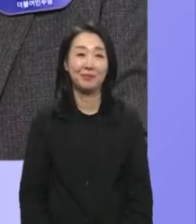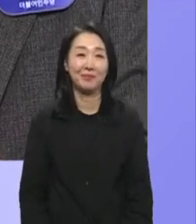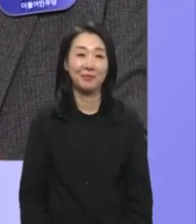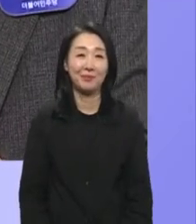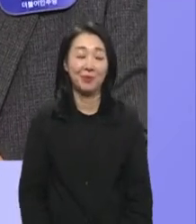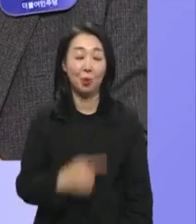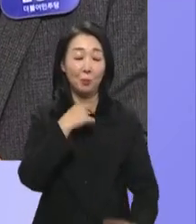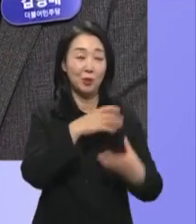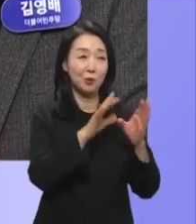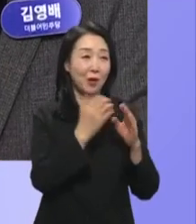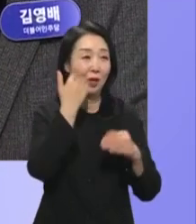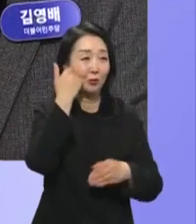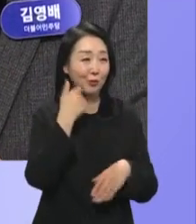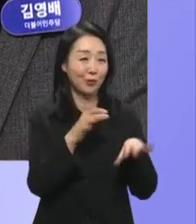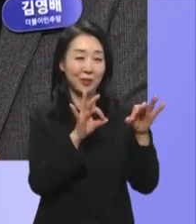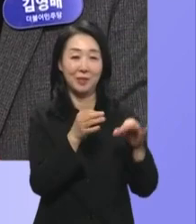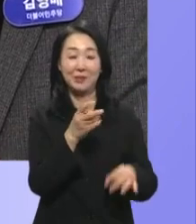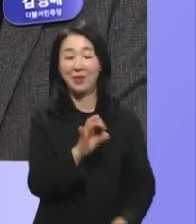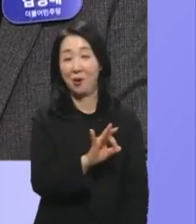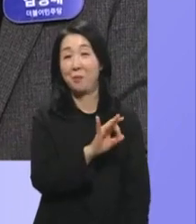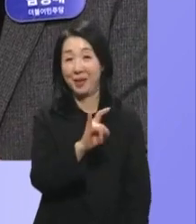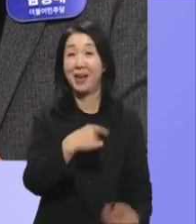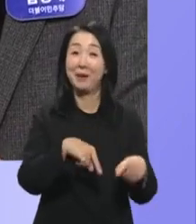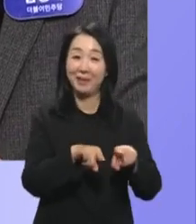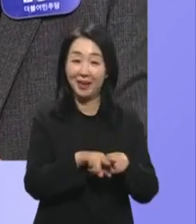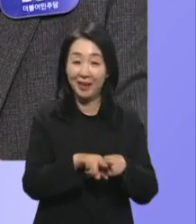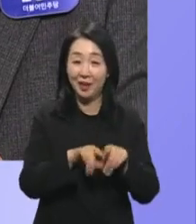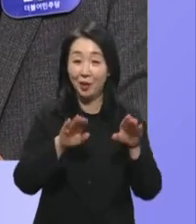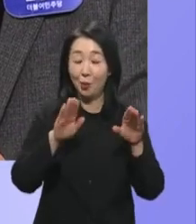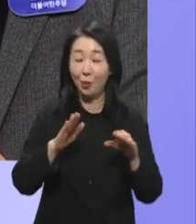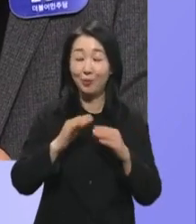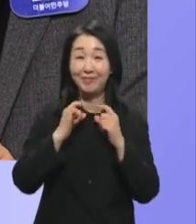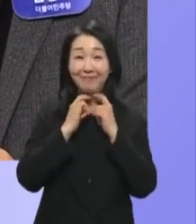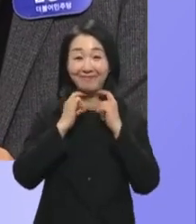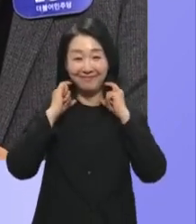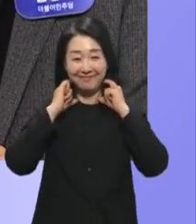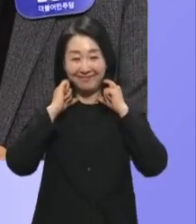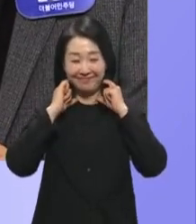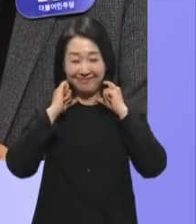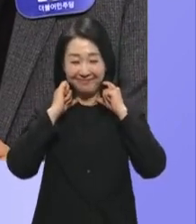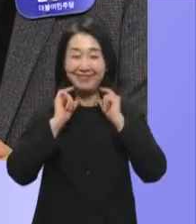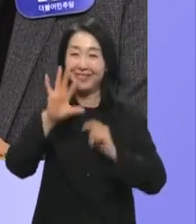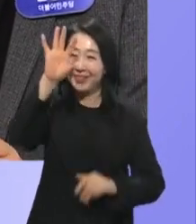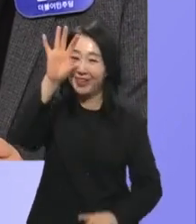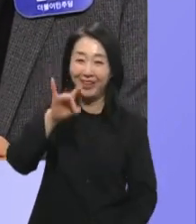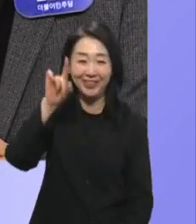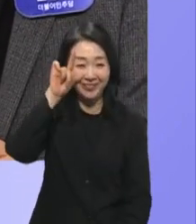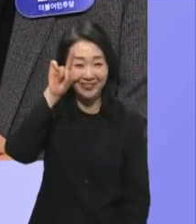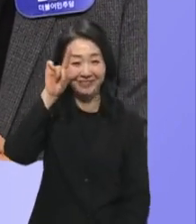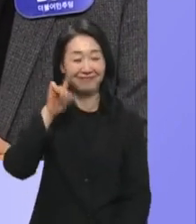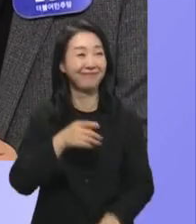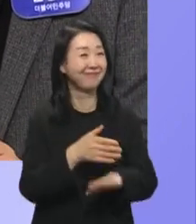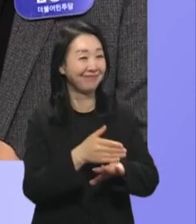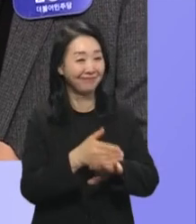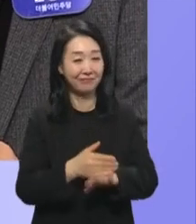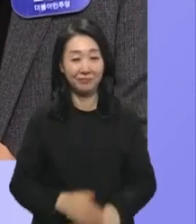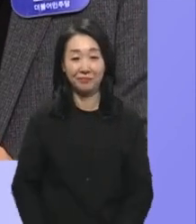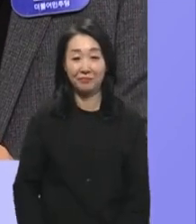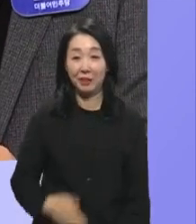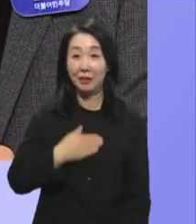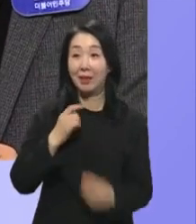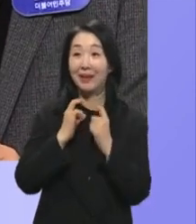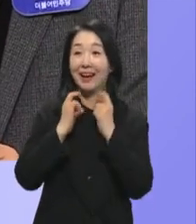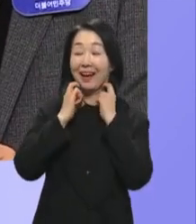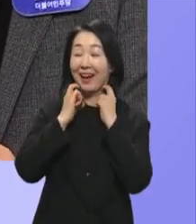민주당 김영배 의원님 나오셨습니다 안하십니까 안녕하세요 어 오늘은 터틀렉 입으셨네요 아 잘 어울리십니다 감사합니다 저도 글 읽고 그